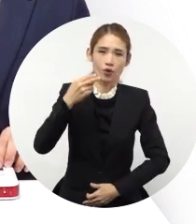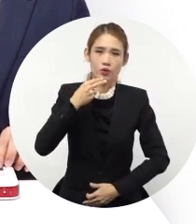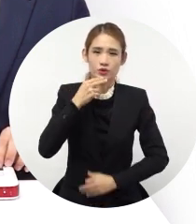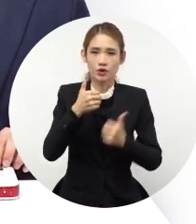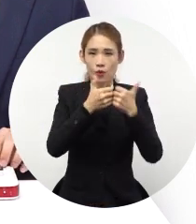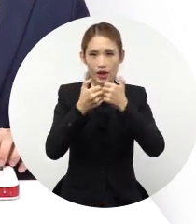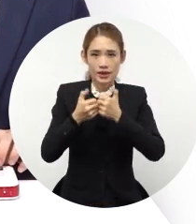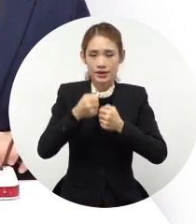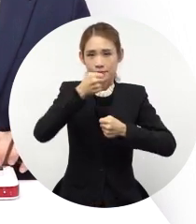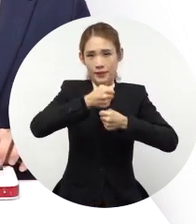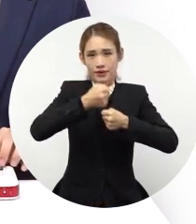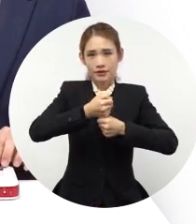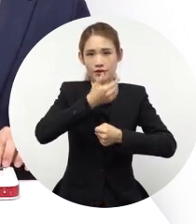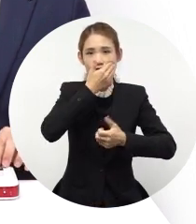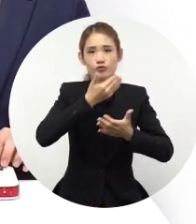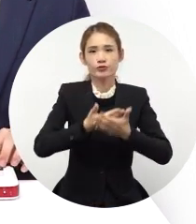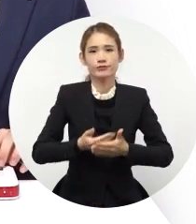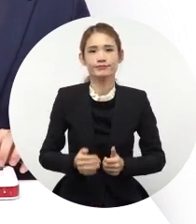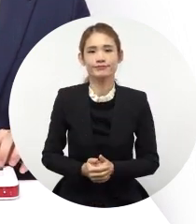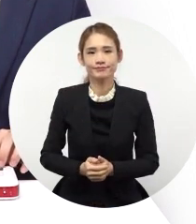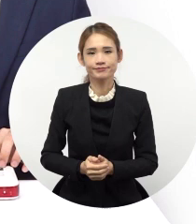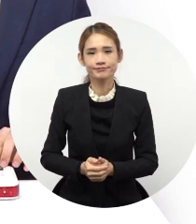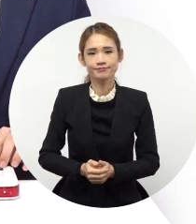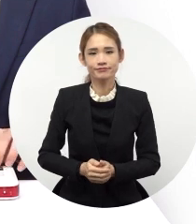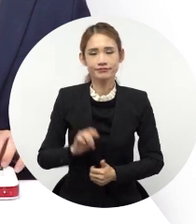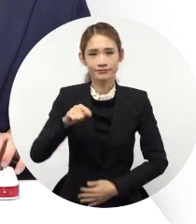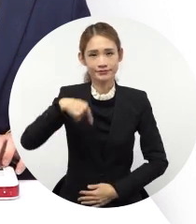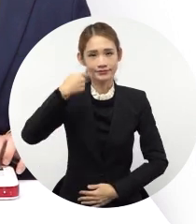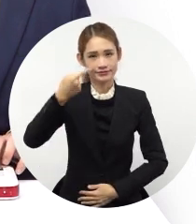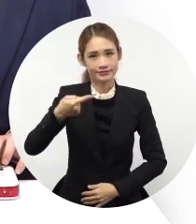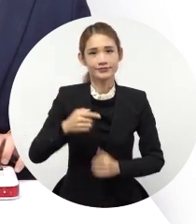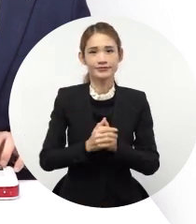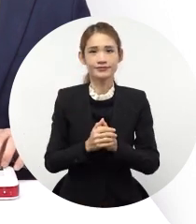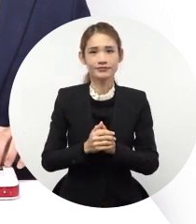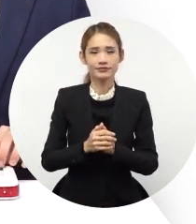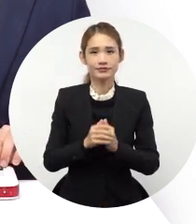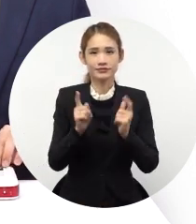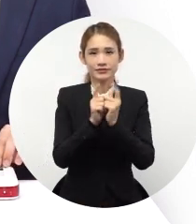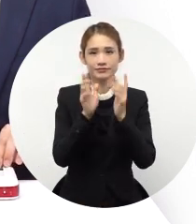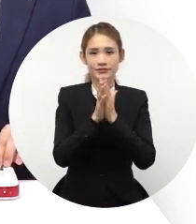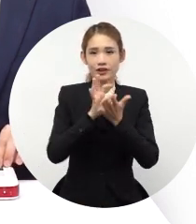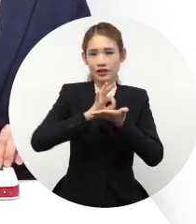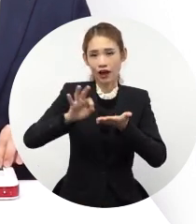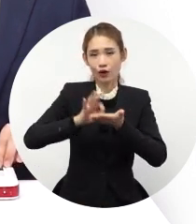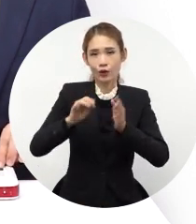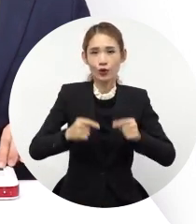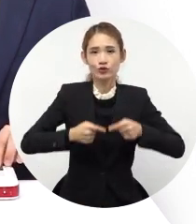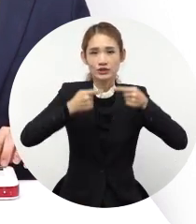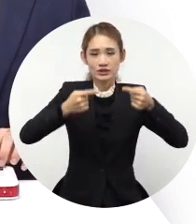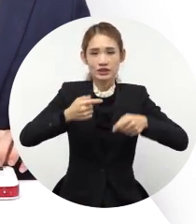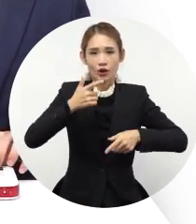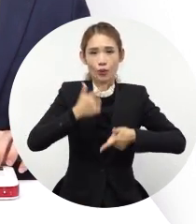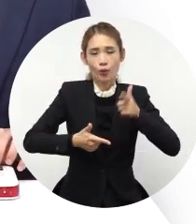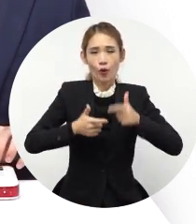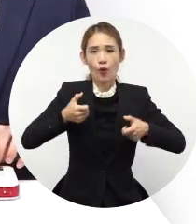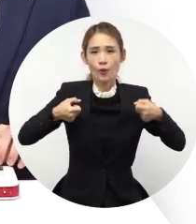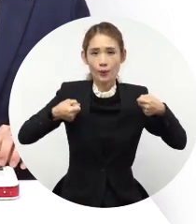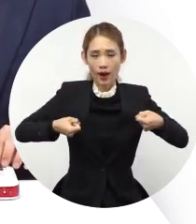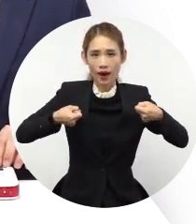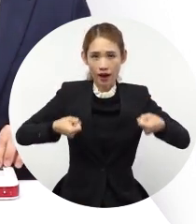수 있도록 만드는 게 매우 중요하고요. 다음으로는 당사자가 사용하는 휠체어, 목발 등의